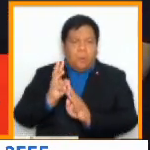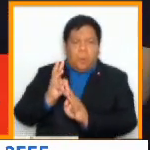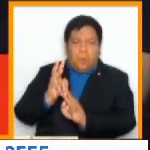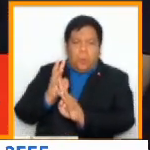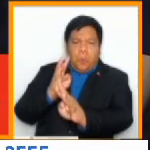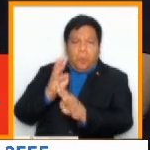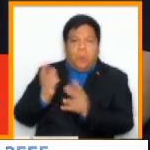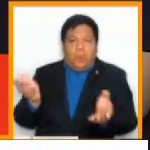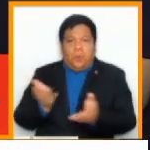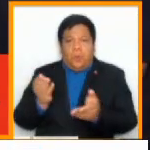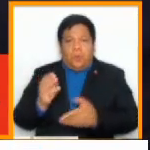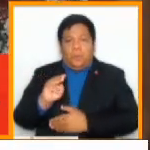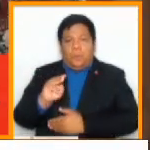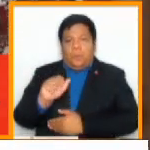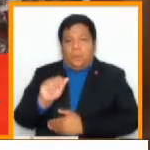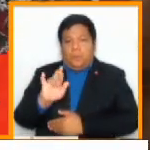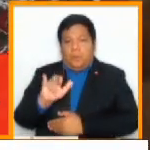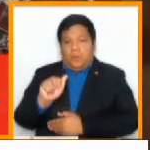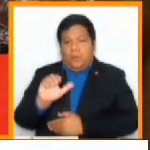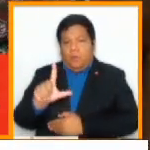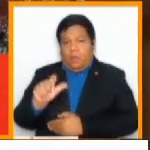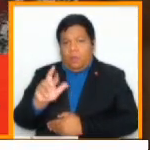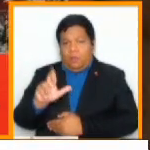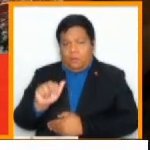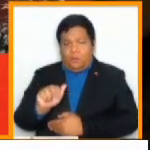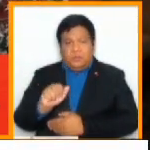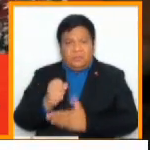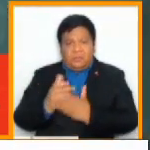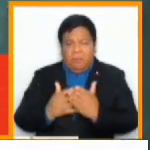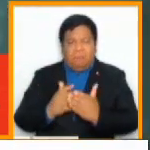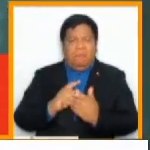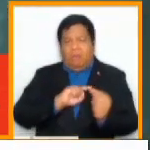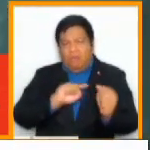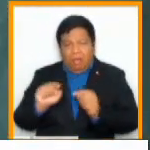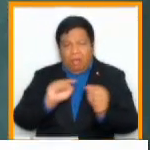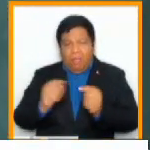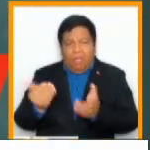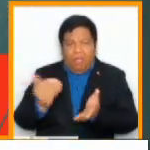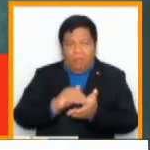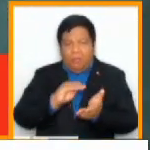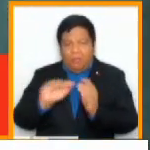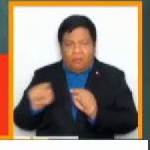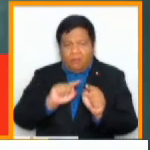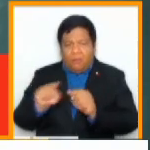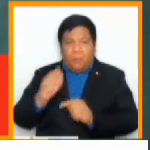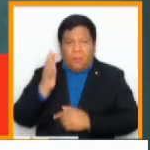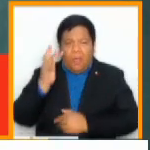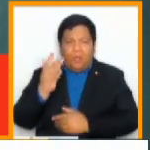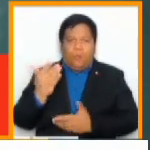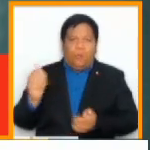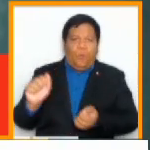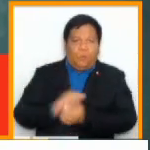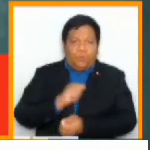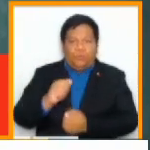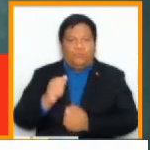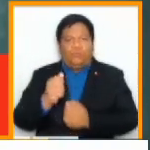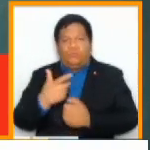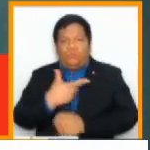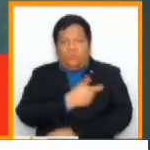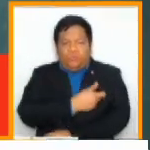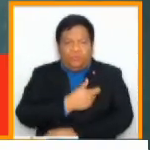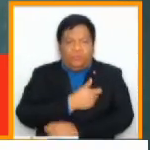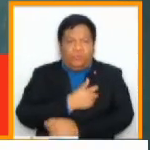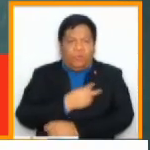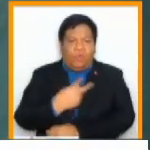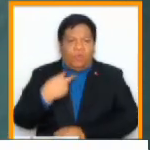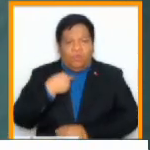kanila, pabalik-balik na dahil hindi umaabot sa cut-off. Naubusan din eh, hindi na kami nakaano ba, hindi na kami nakaabot.